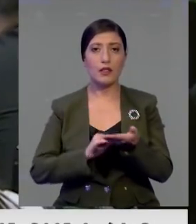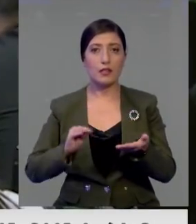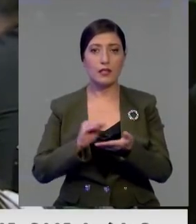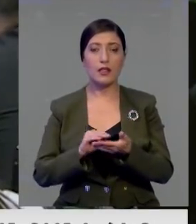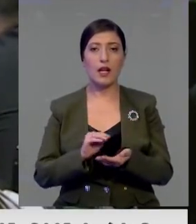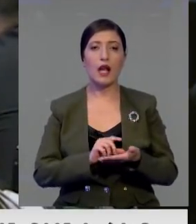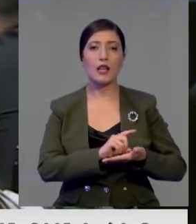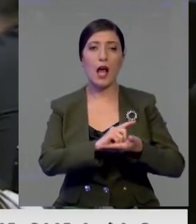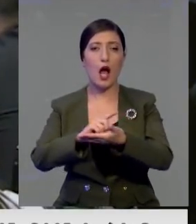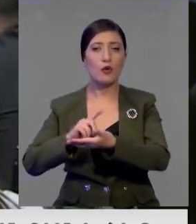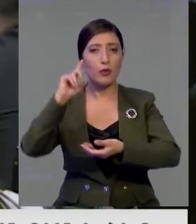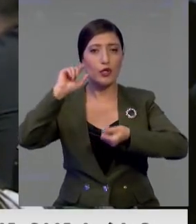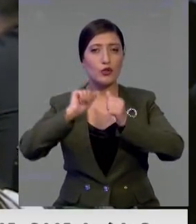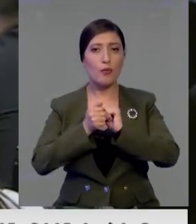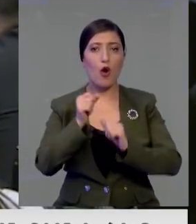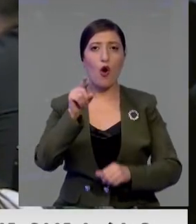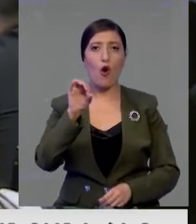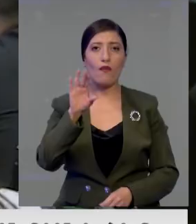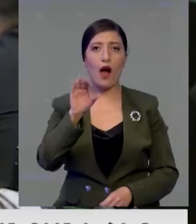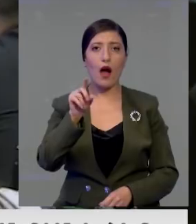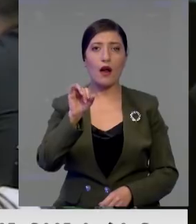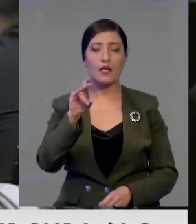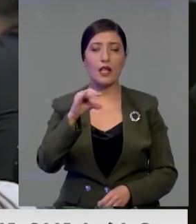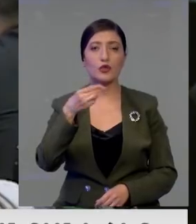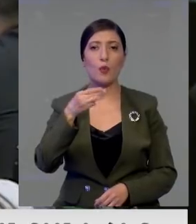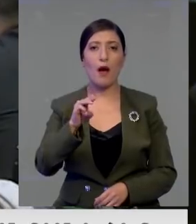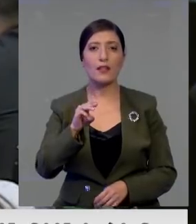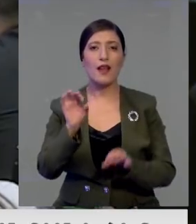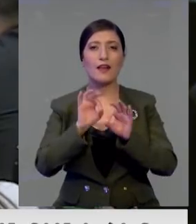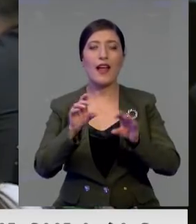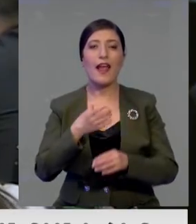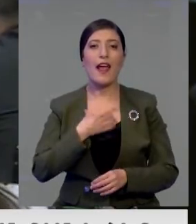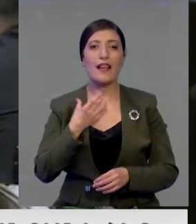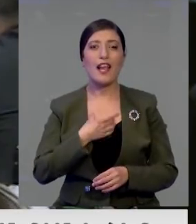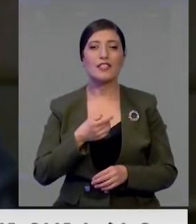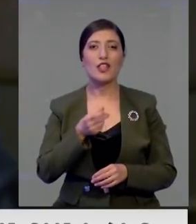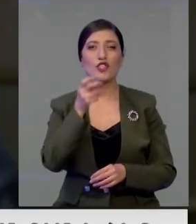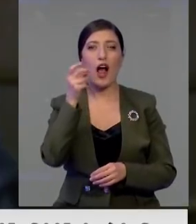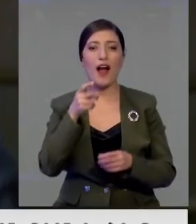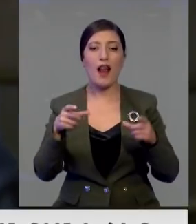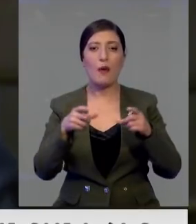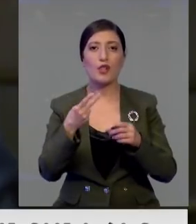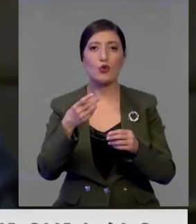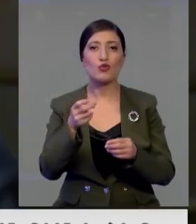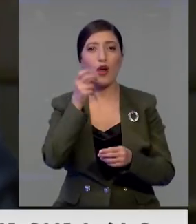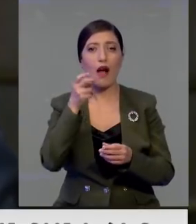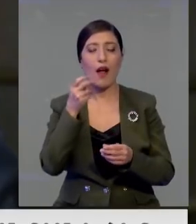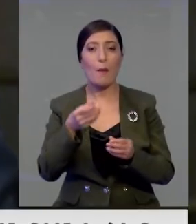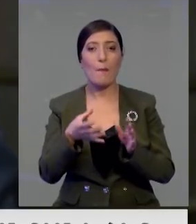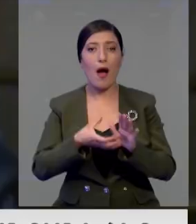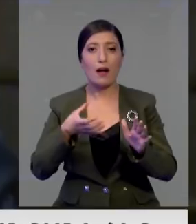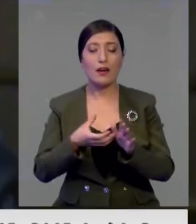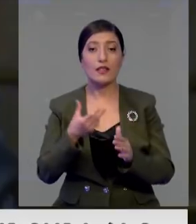իրեն հիշեցնում է Հովհաննես Թումանյանի, թե ինչ եղավ, երբ Շաքարամանից 2 կտոր շաքար պակասեց պատմվածքը։ 3-րդ անգամ Թումանյանի